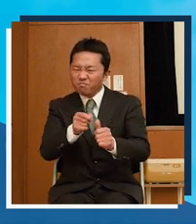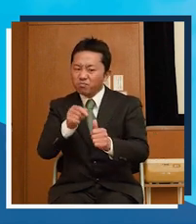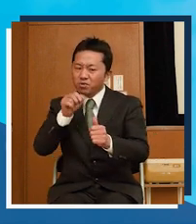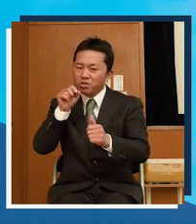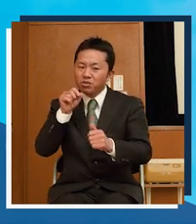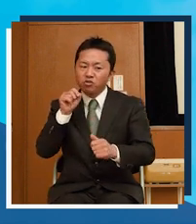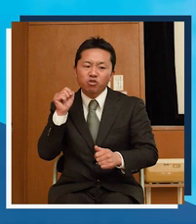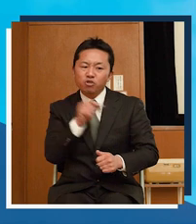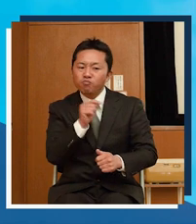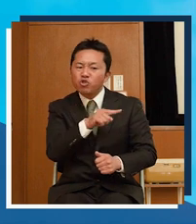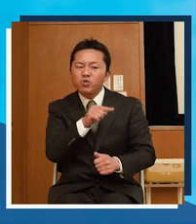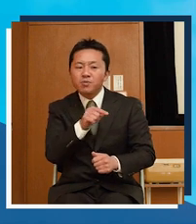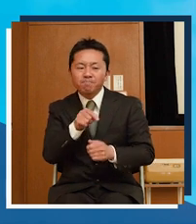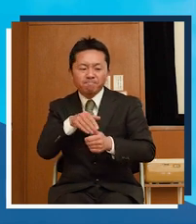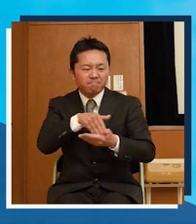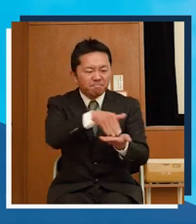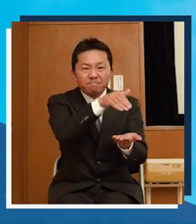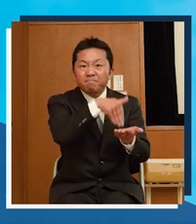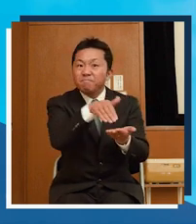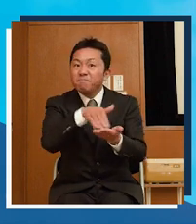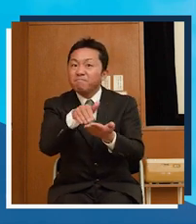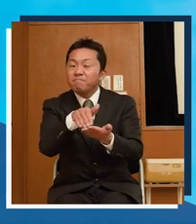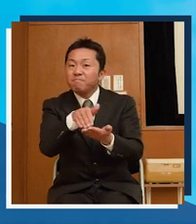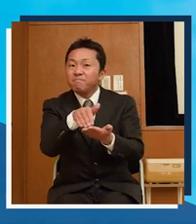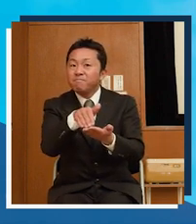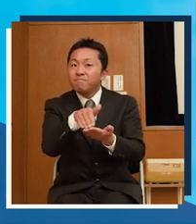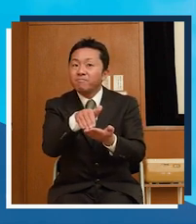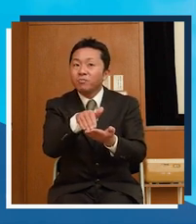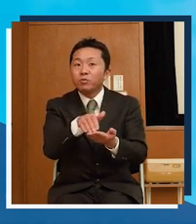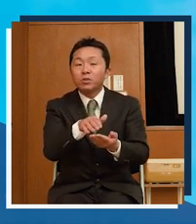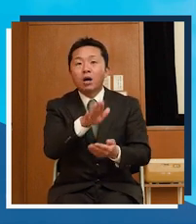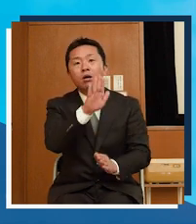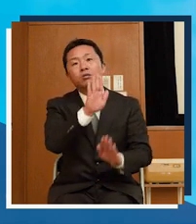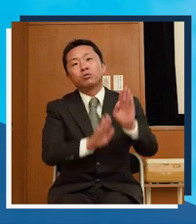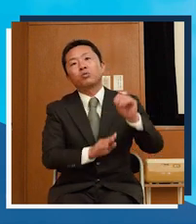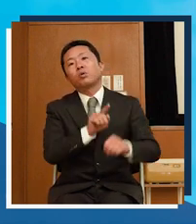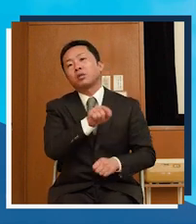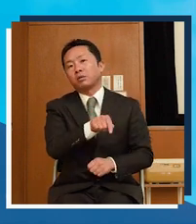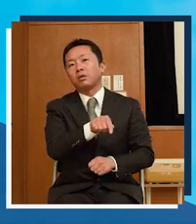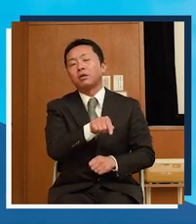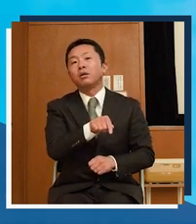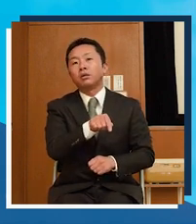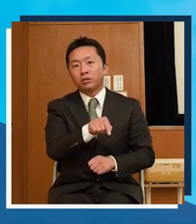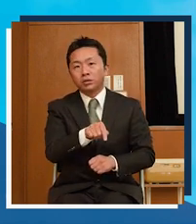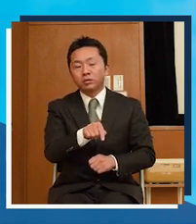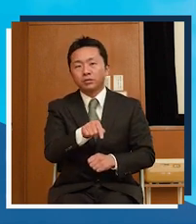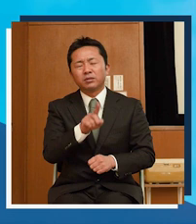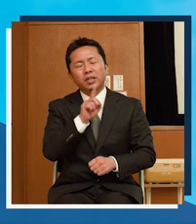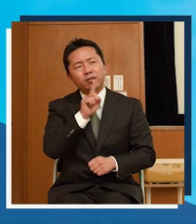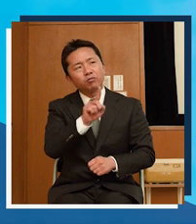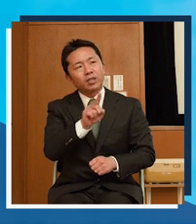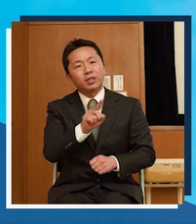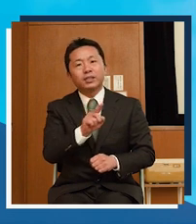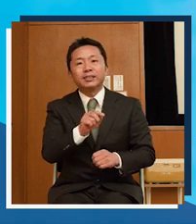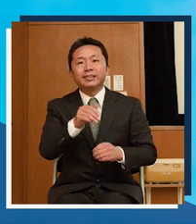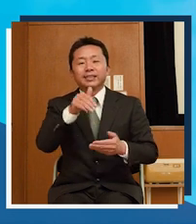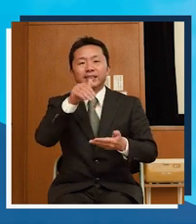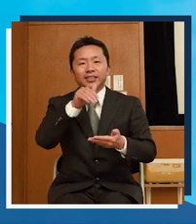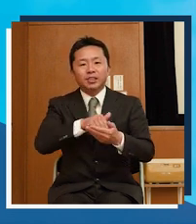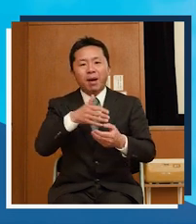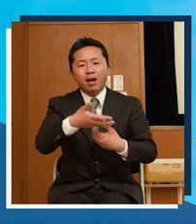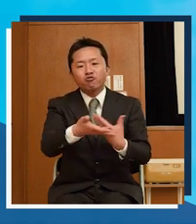え抵抗運動沖縄の中でもえ今も使われておりますけれどもしる闘争という